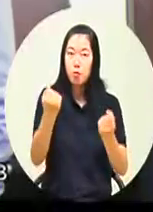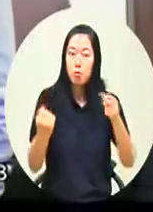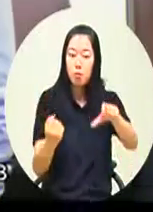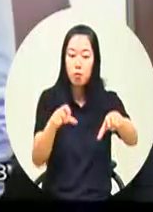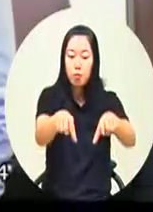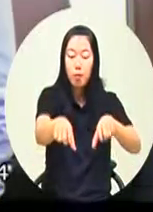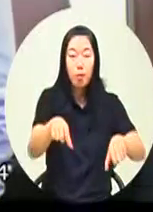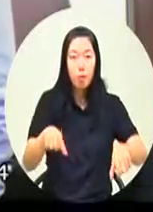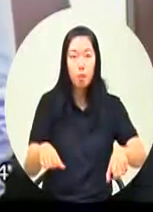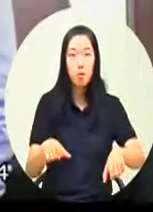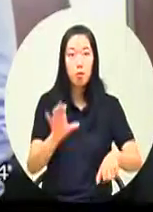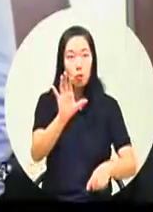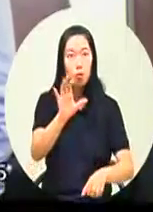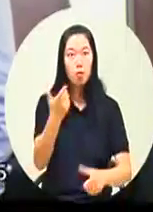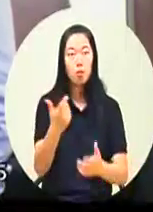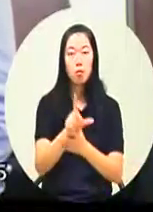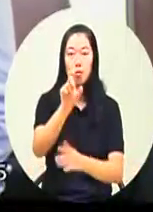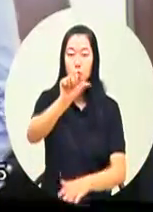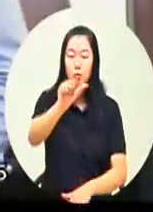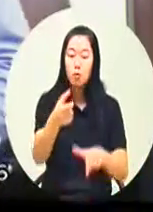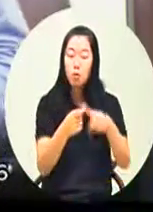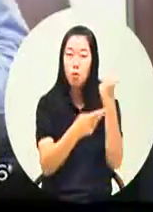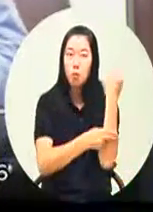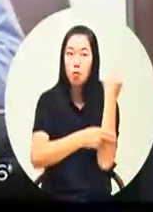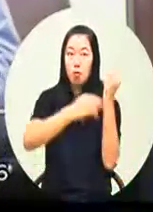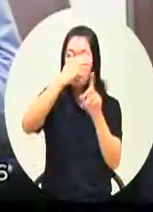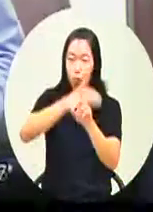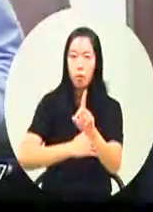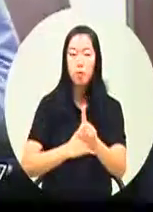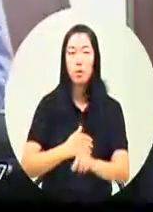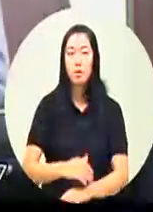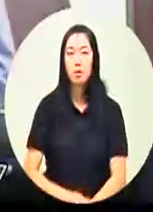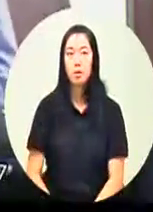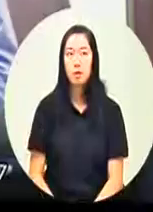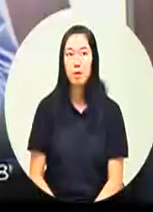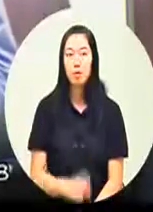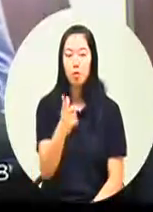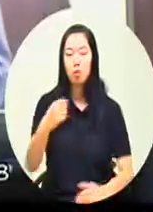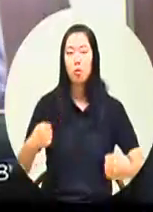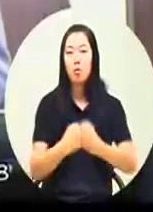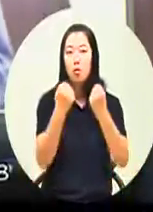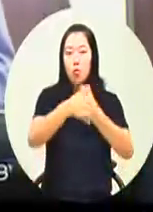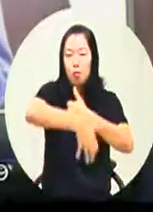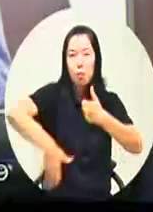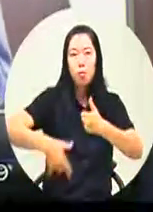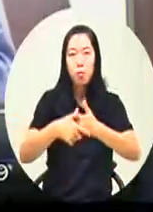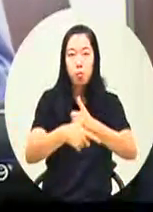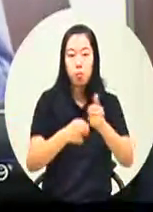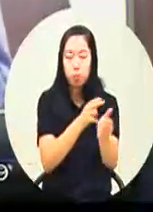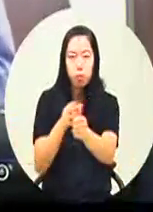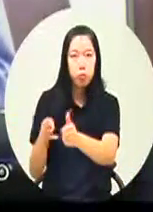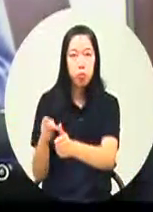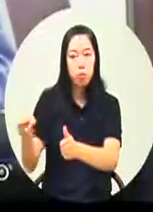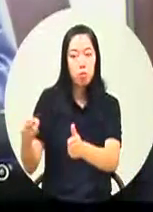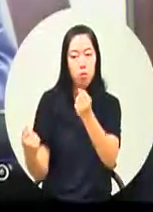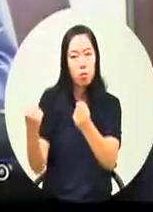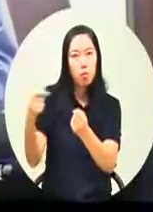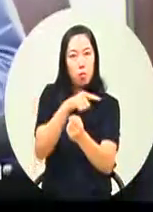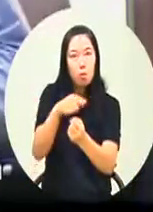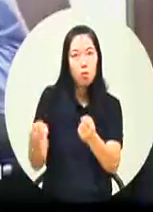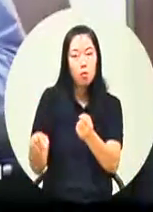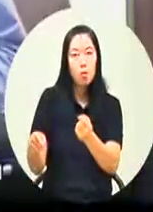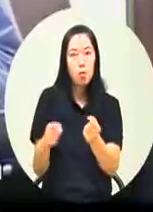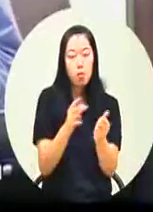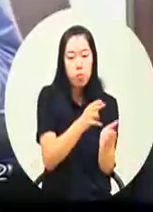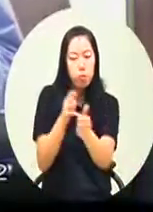在65公里以下，它就不用经过碰撞系统，它的整个要求就跟汽车就不一样。当